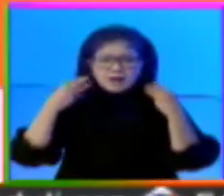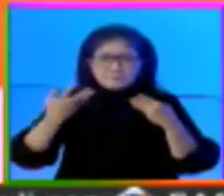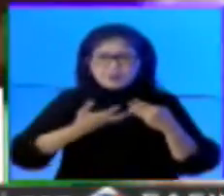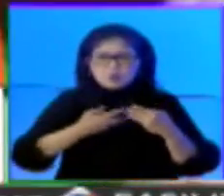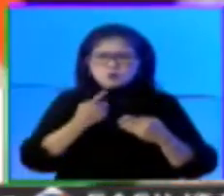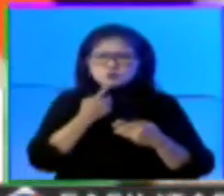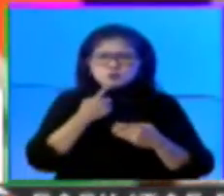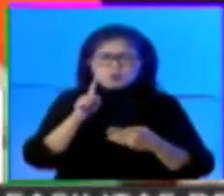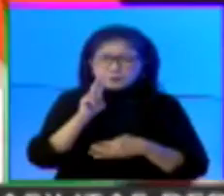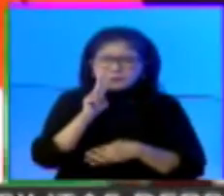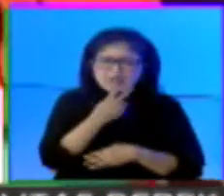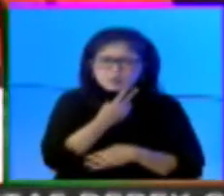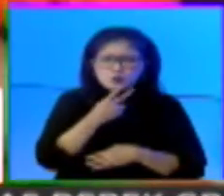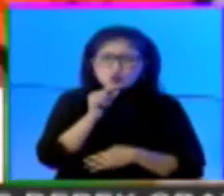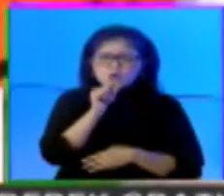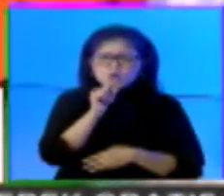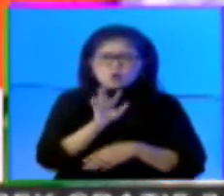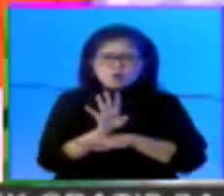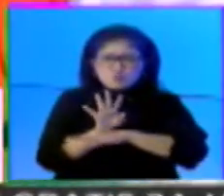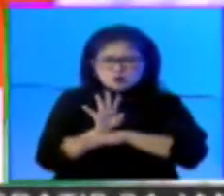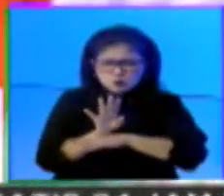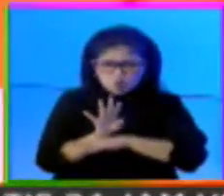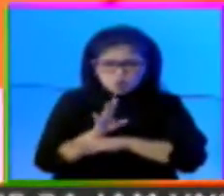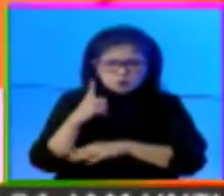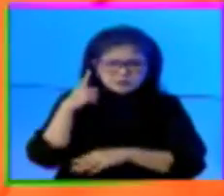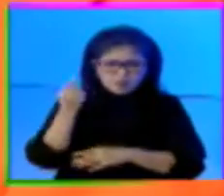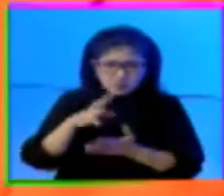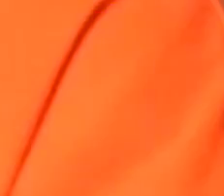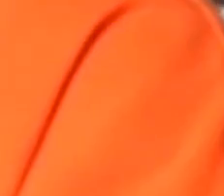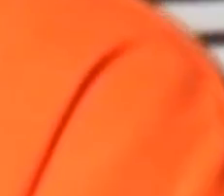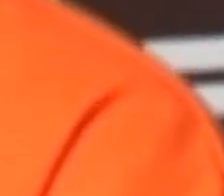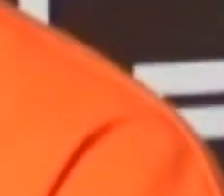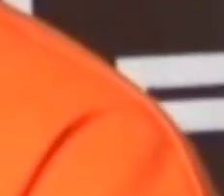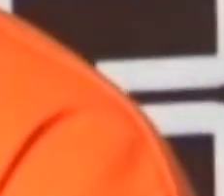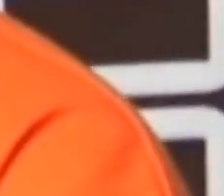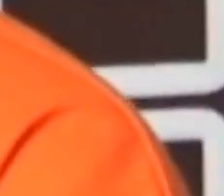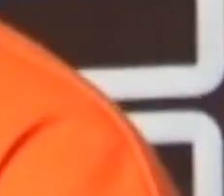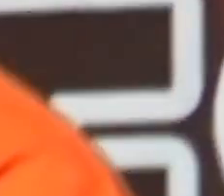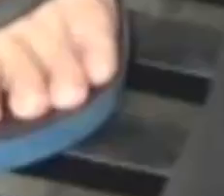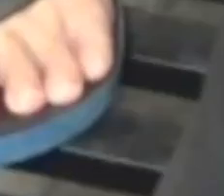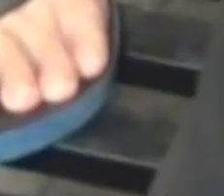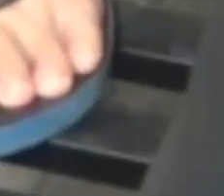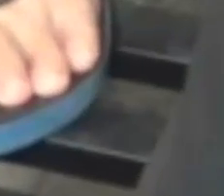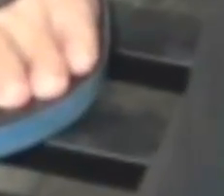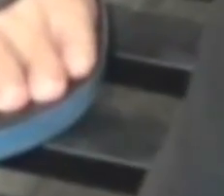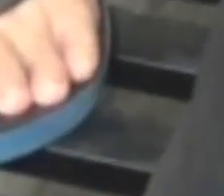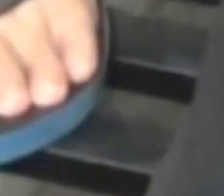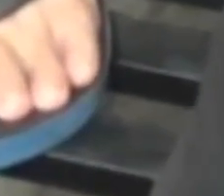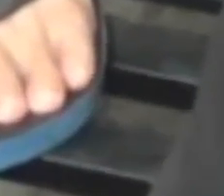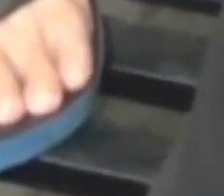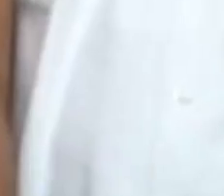berinisial AR, warga Bojonegoro, Jawa Timur. Keduanya melakukan penipuan dengan menjanjikan bisa jadi anggota